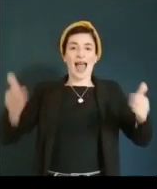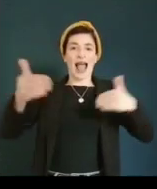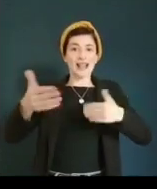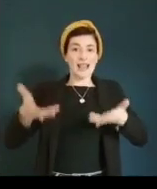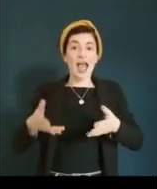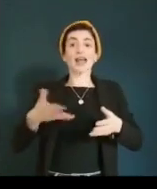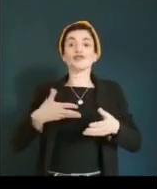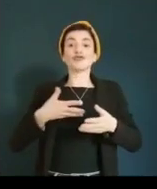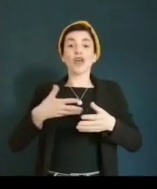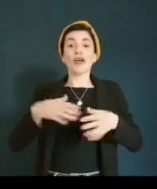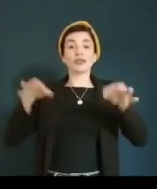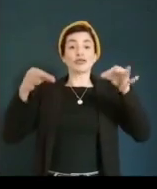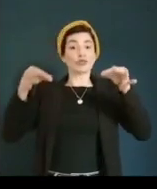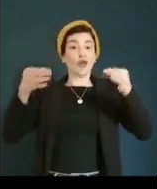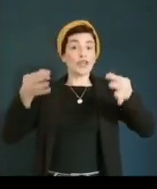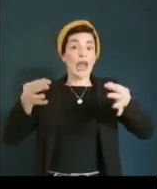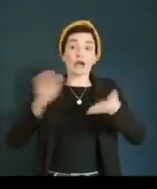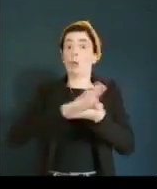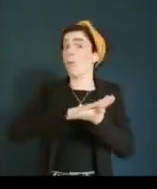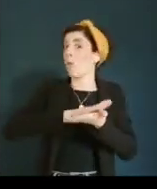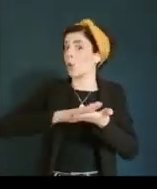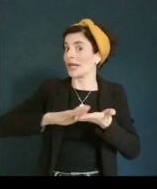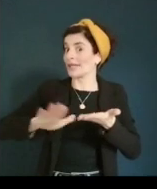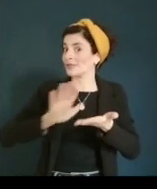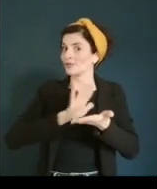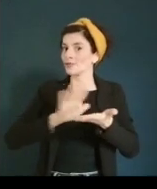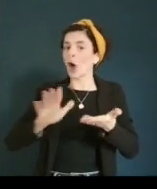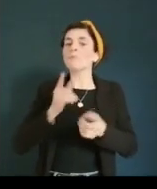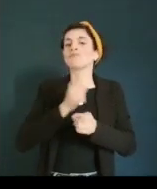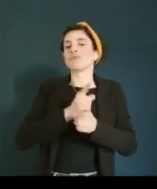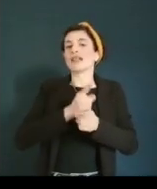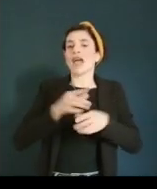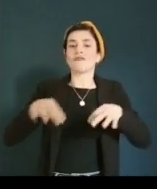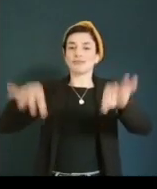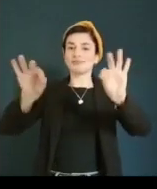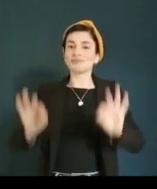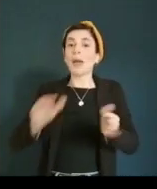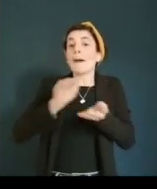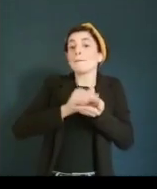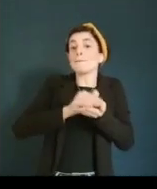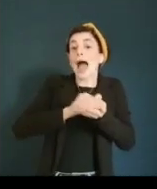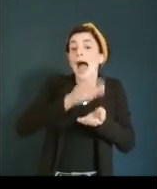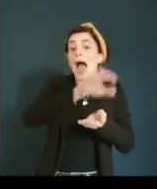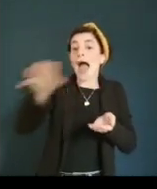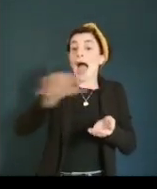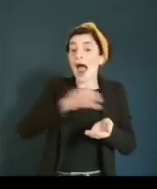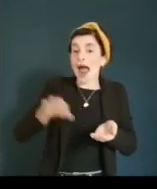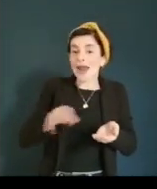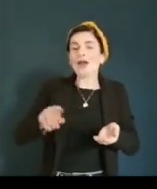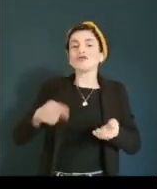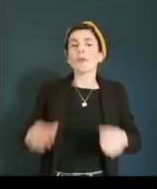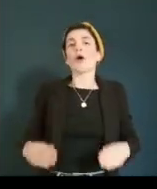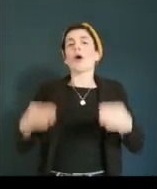strofinaccio naturalmente ben pulito e devo andare a sistemare i miei pani prima di avvolgerli in un grande plaid,